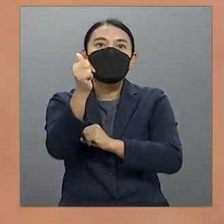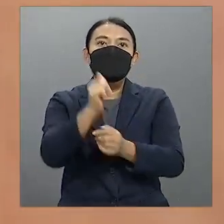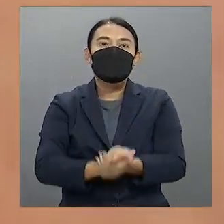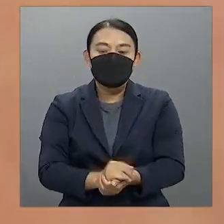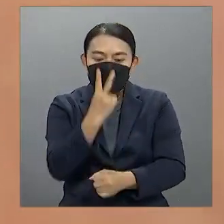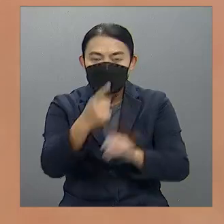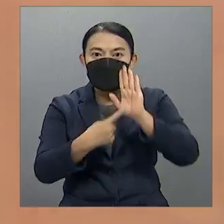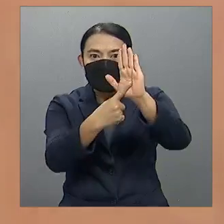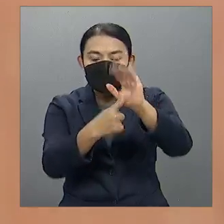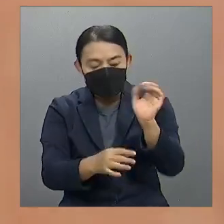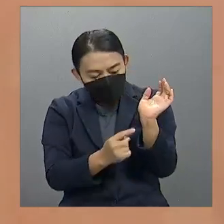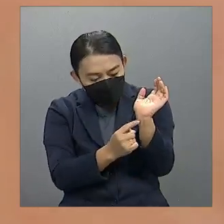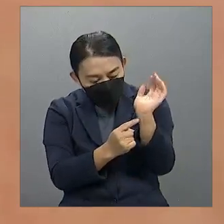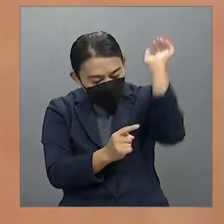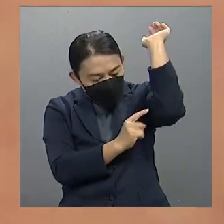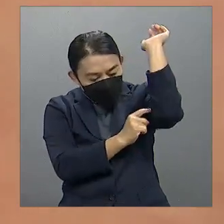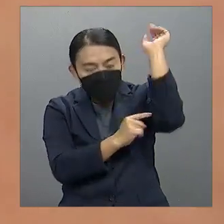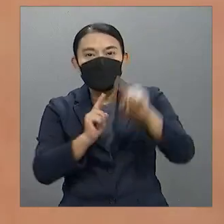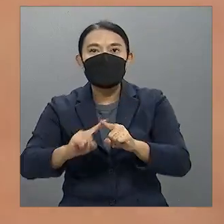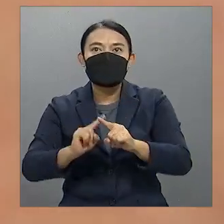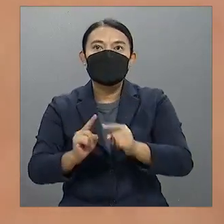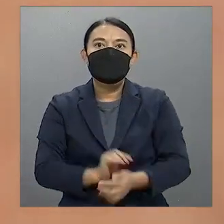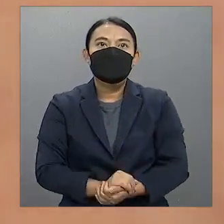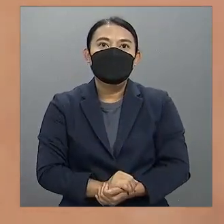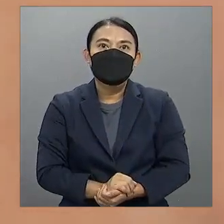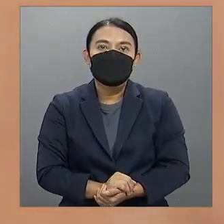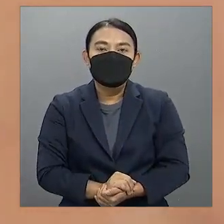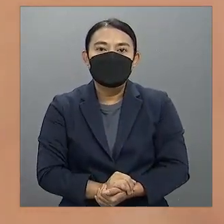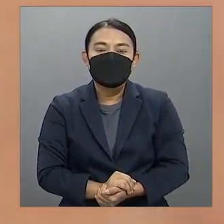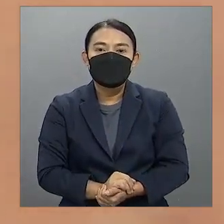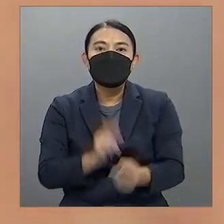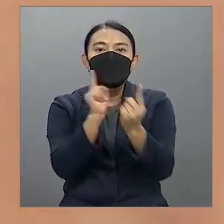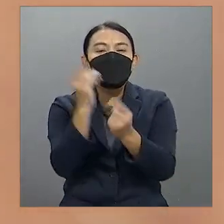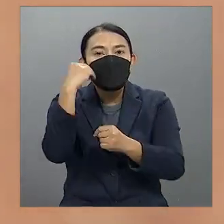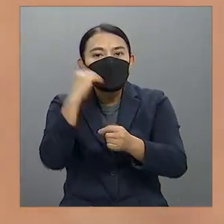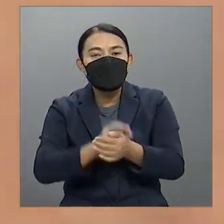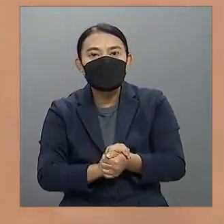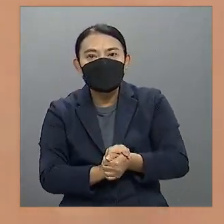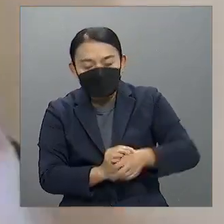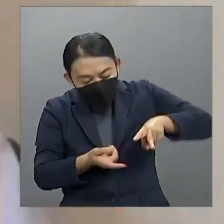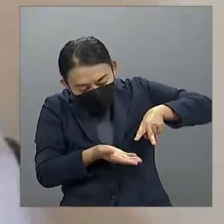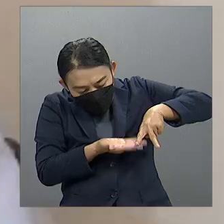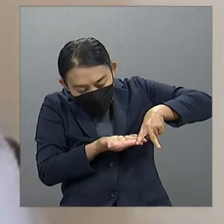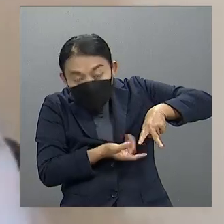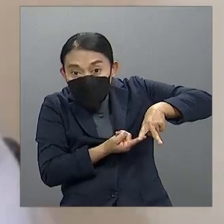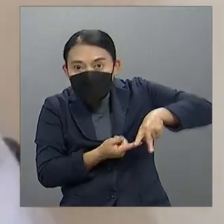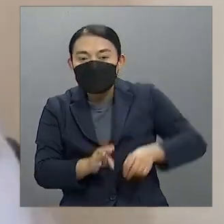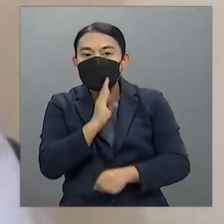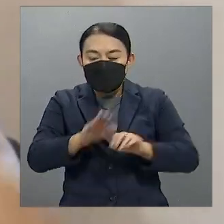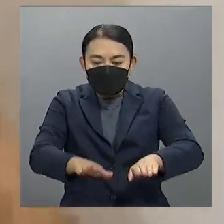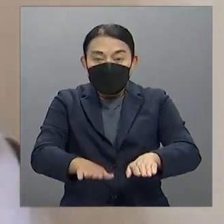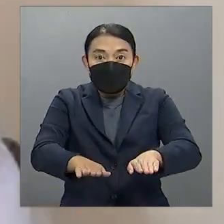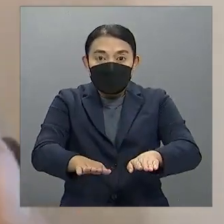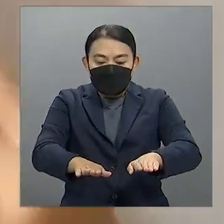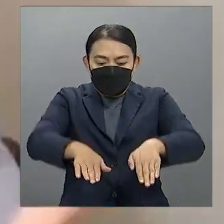บริเวณที่เรามักจะเจอคือตรงเป็นบริเวณน่องใช่ไหมคะเพราะฉะนั้นเนี่ยการขยิบเท้าจะเป็นการเพิ่มการทำงานของกล้ามเนื้อน่อง